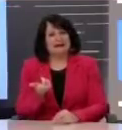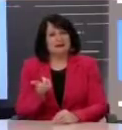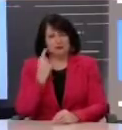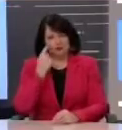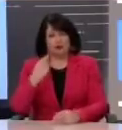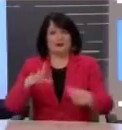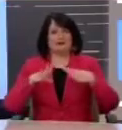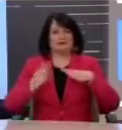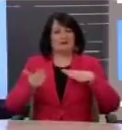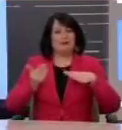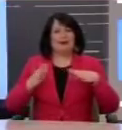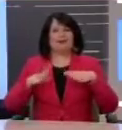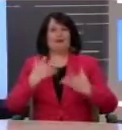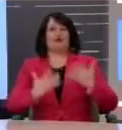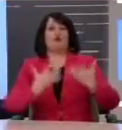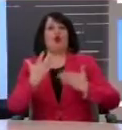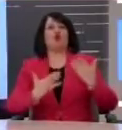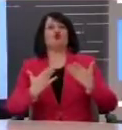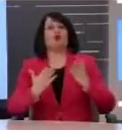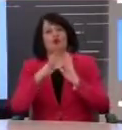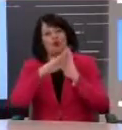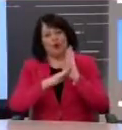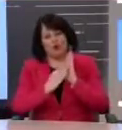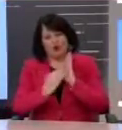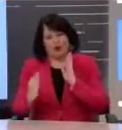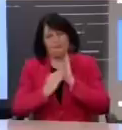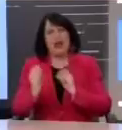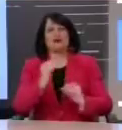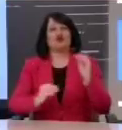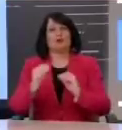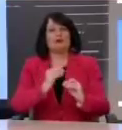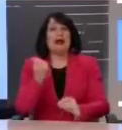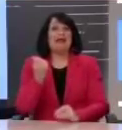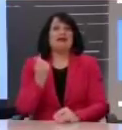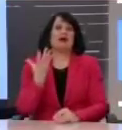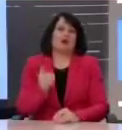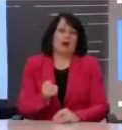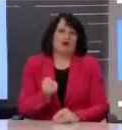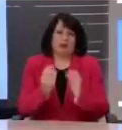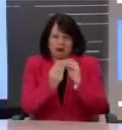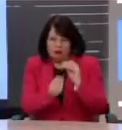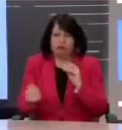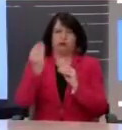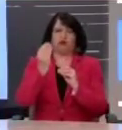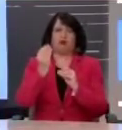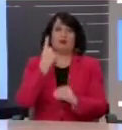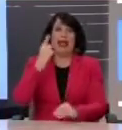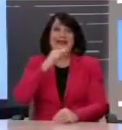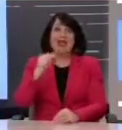σας δαπάνης και από το μεσοπρόθεσμο των εξοπλιστικών μας δαπανών, για να μην υπερβούμε δηλαδή ούτε κατά ένα